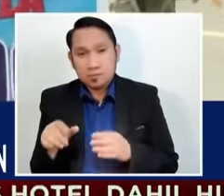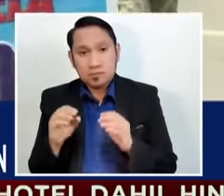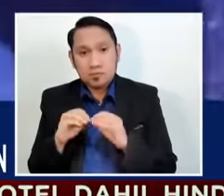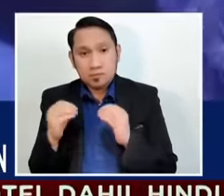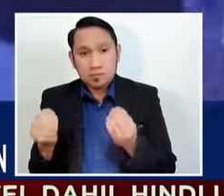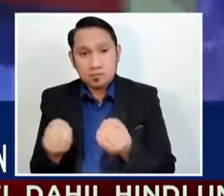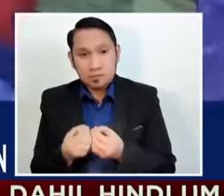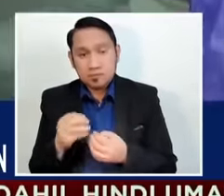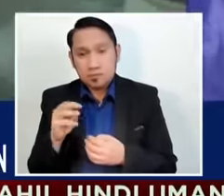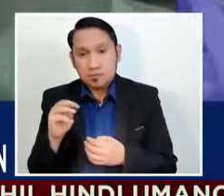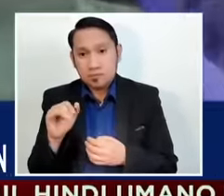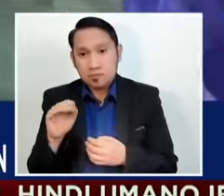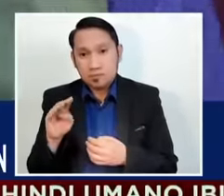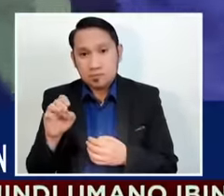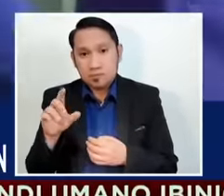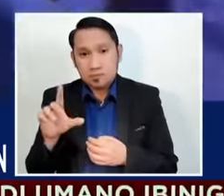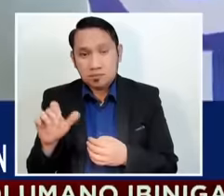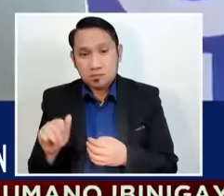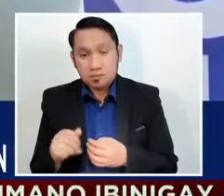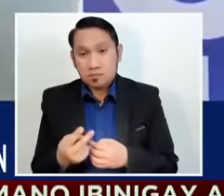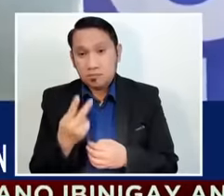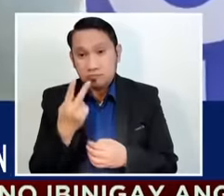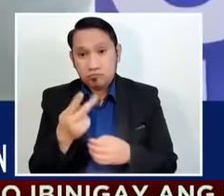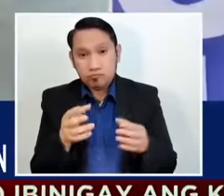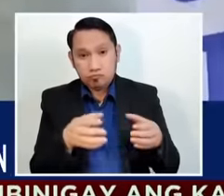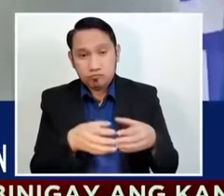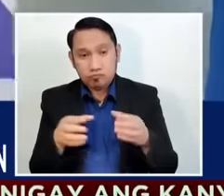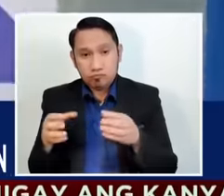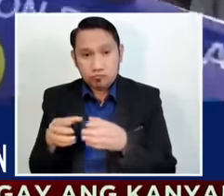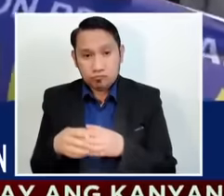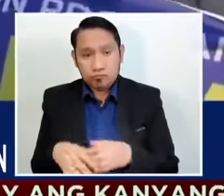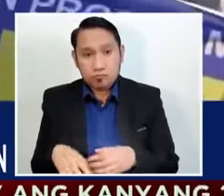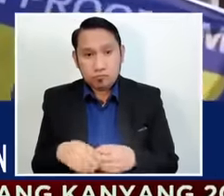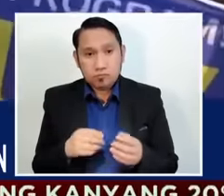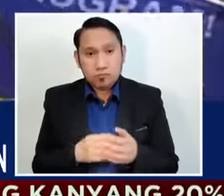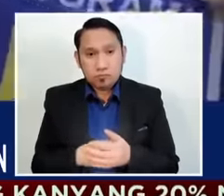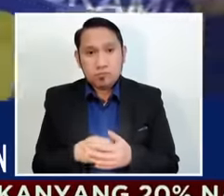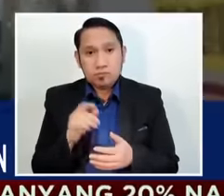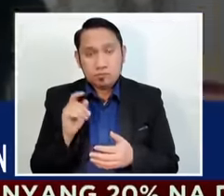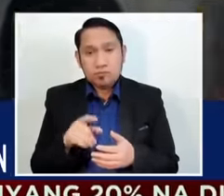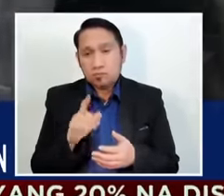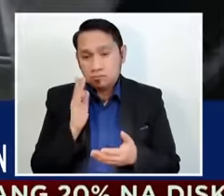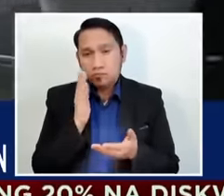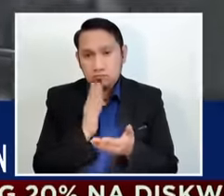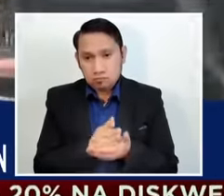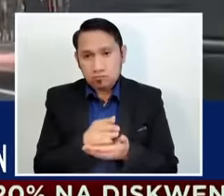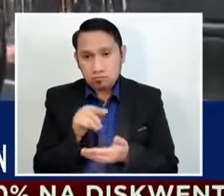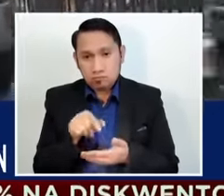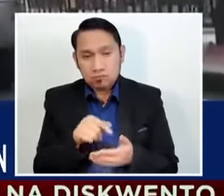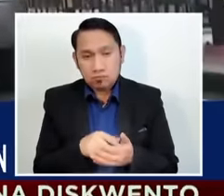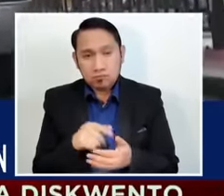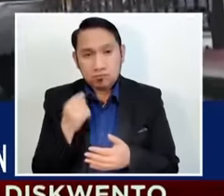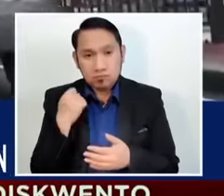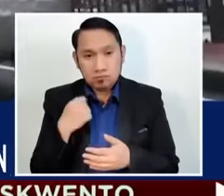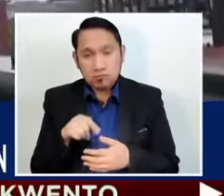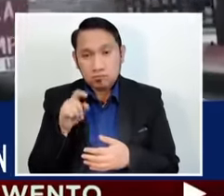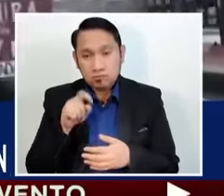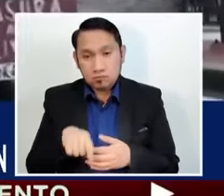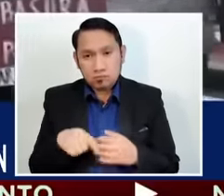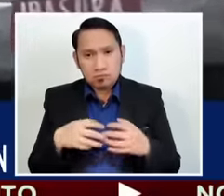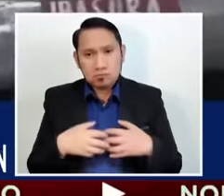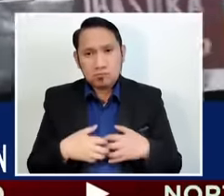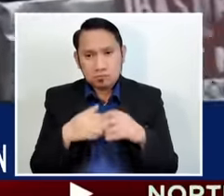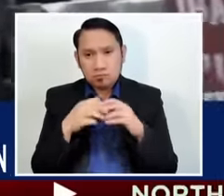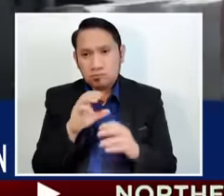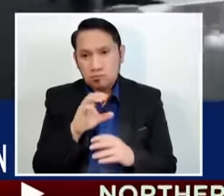Mendiola. Sigaw ng dalawang grupo, ibasura na ang consolidation. Kailangan kasing bumuo ng kooperatiba